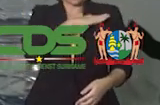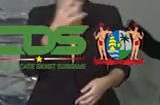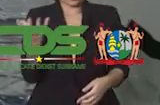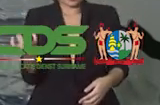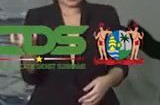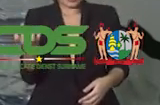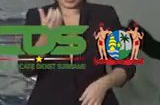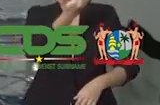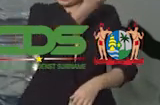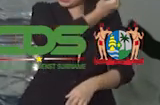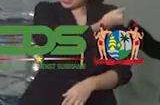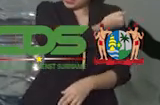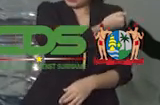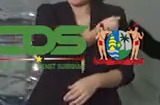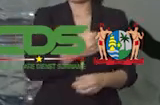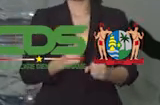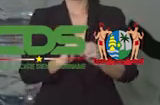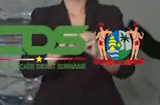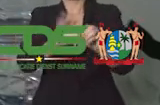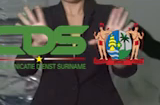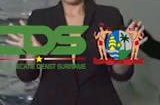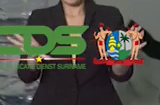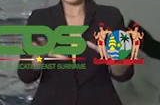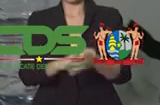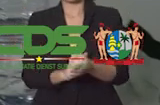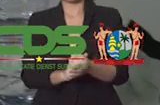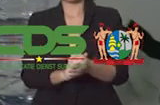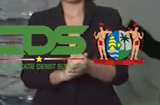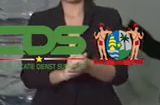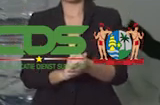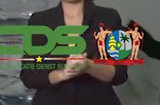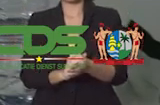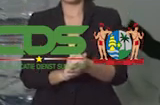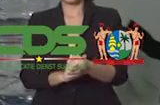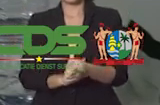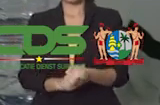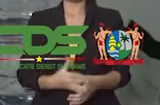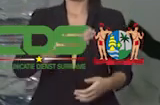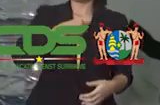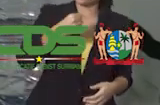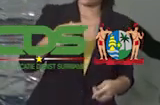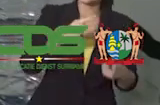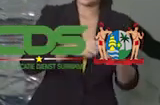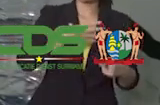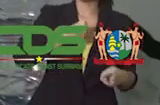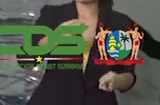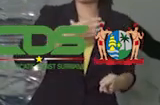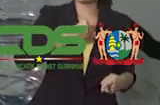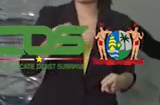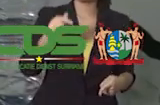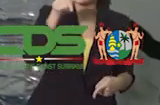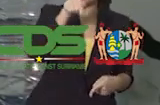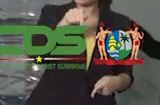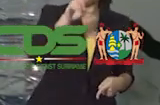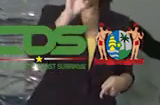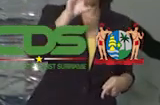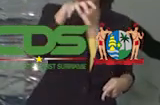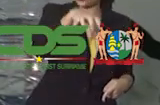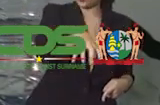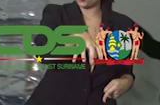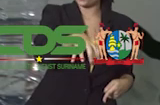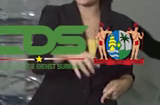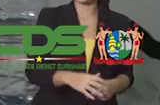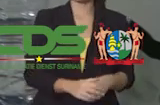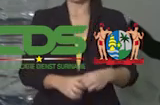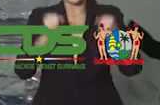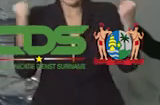vaccinatiecampagne hebben. En dat wordt door dochters en zonen van het district opgezet. Het is heel mooi, het is een heel mooi plan. Dus dat is het